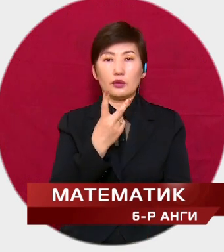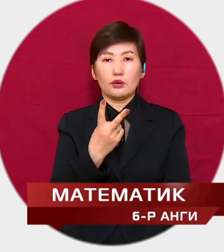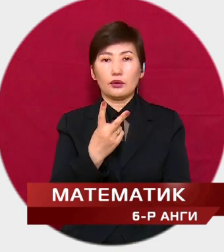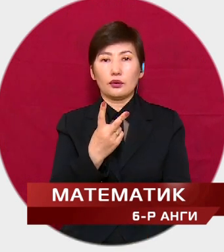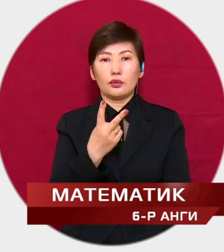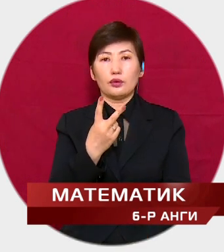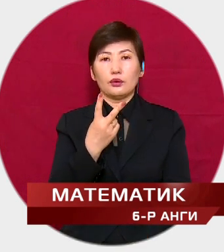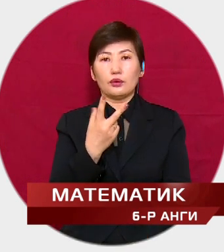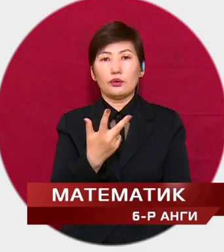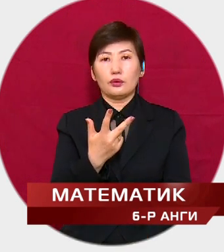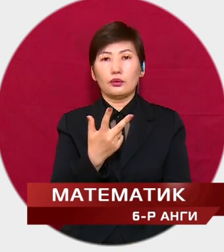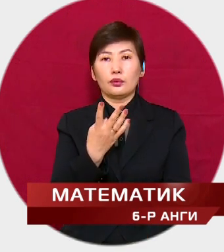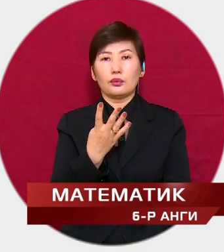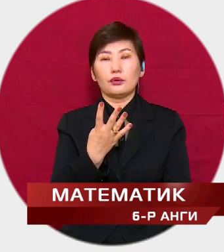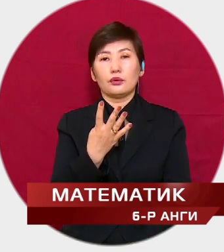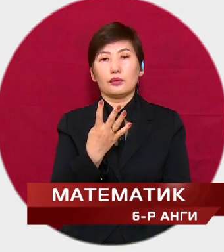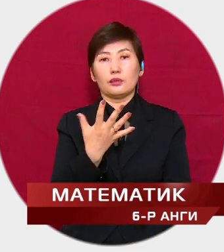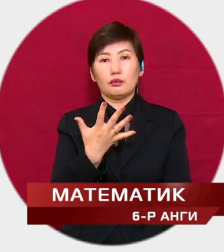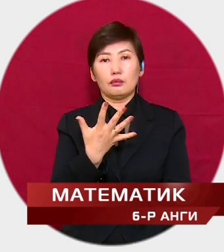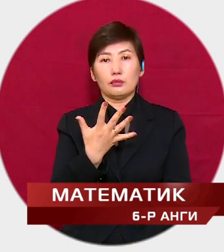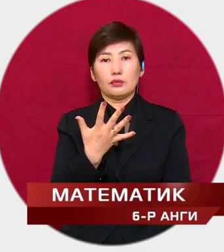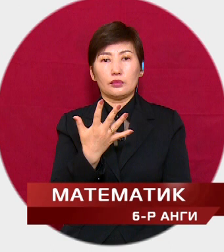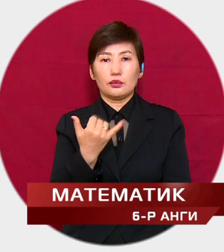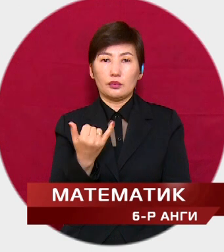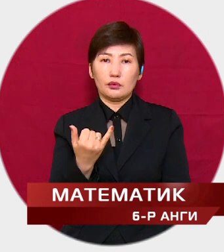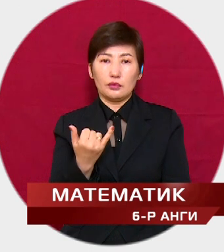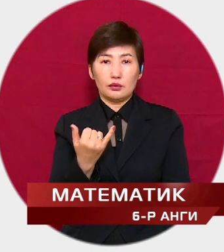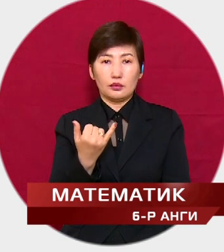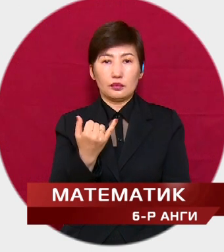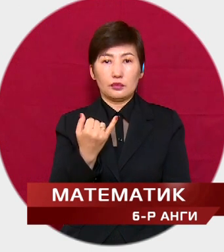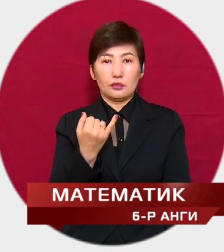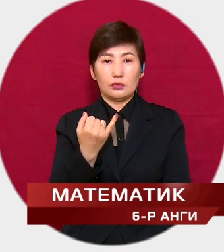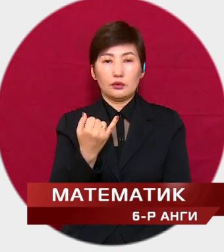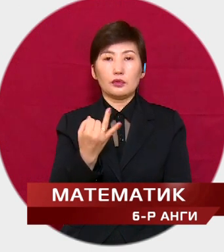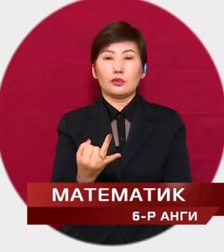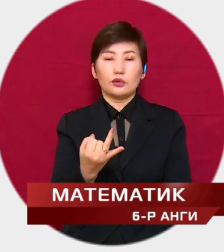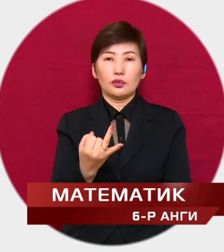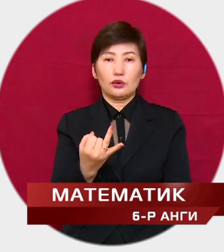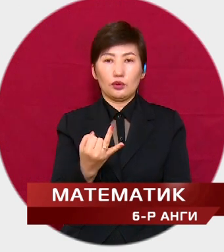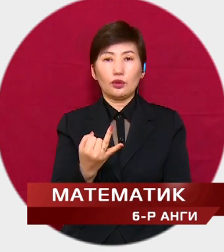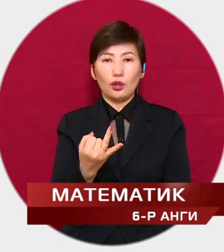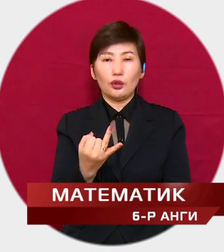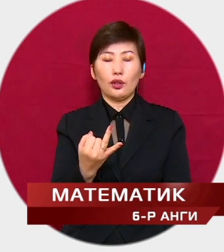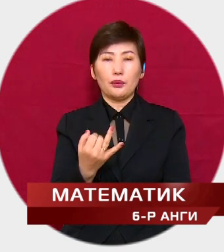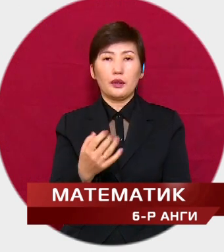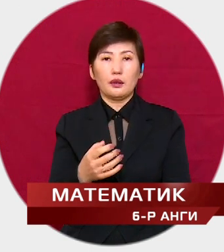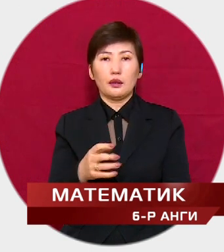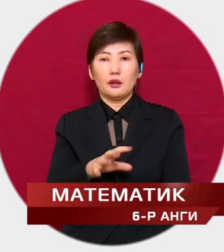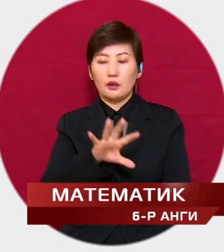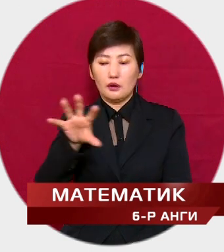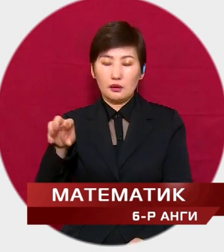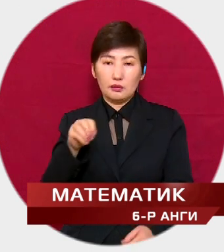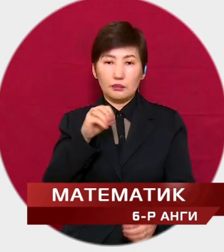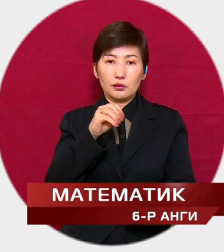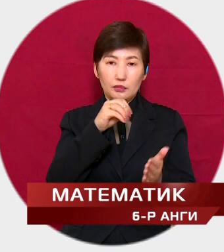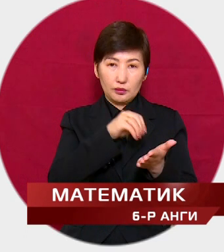3, 4, 5, 6, 7 удаа буусан байна. За тэгэхээр бүгдээрээ